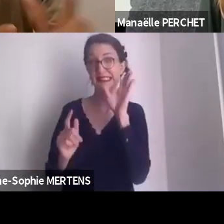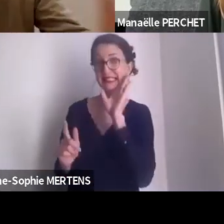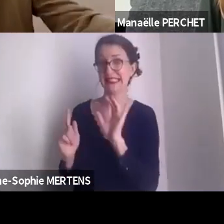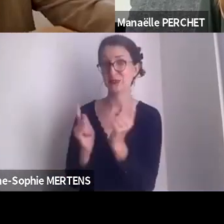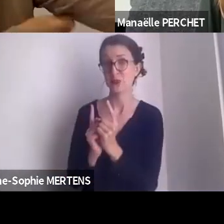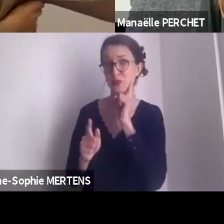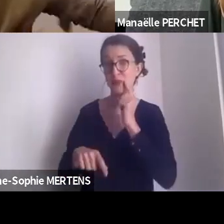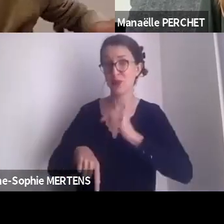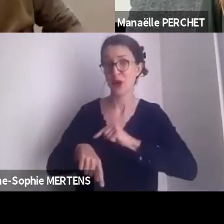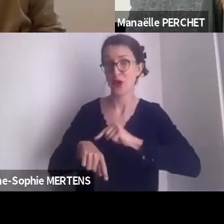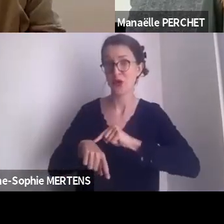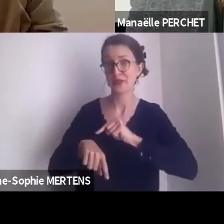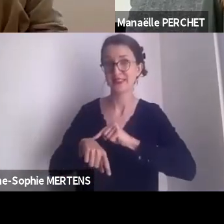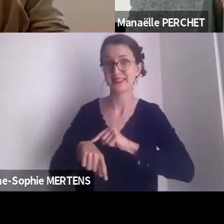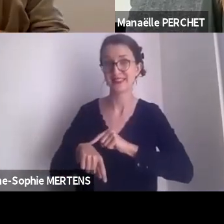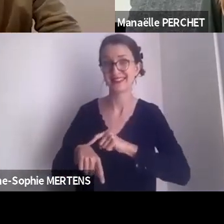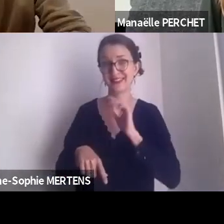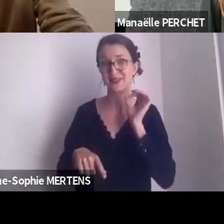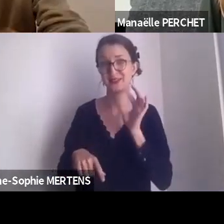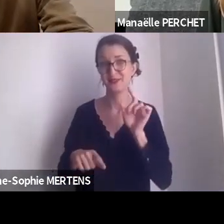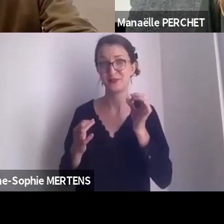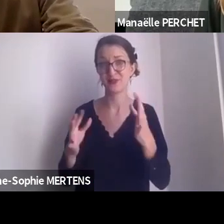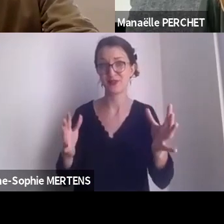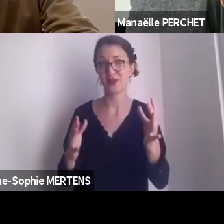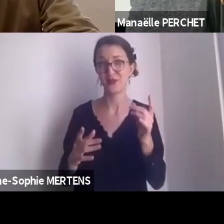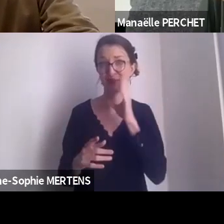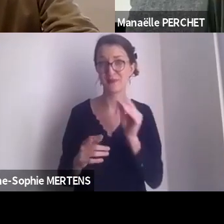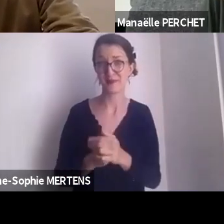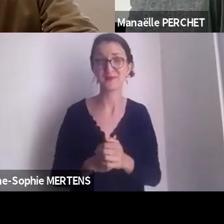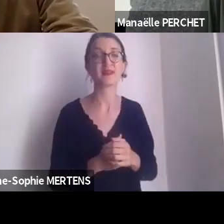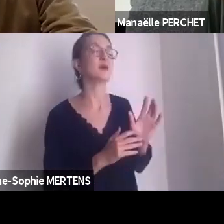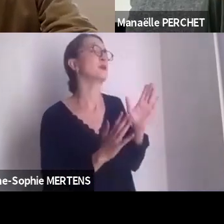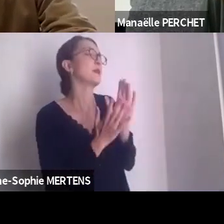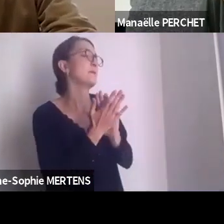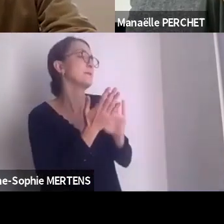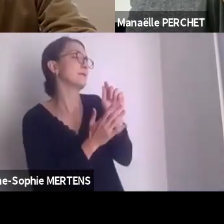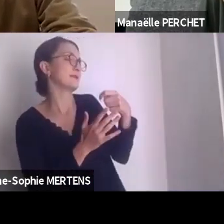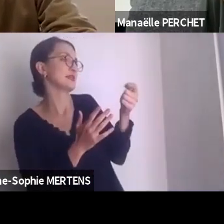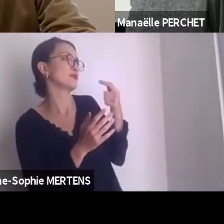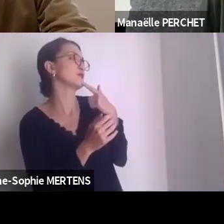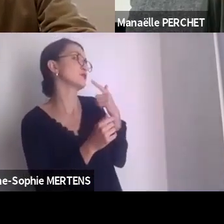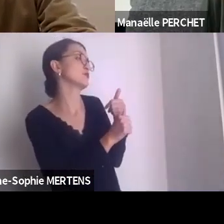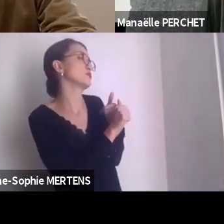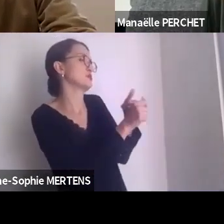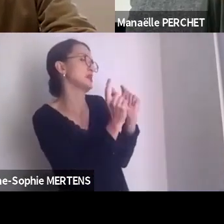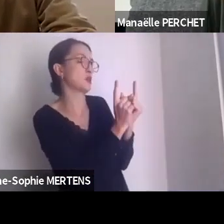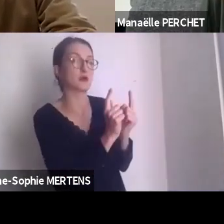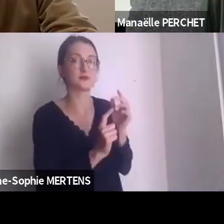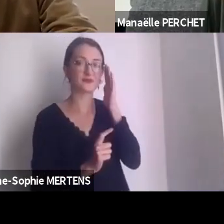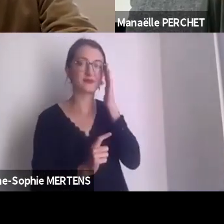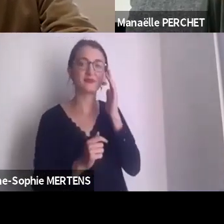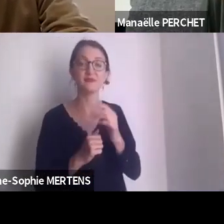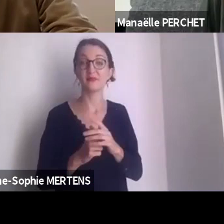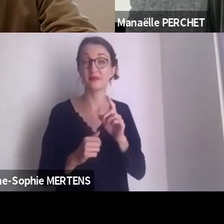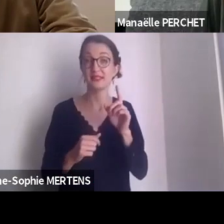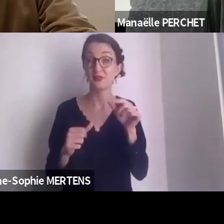Très rapidement, c'est juste... Il faudrait vraiment qu'on ait le temps pour l'interactivité des questions. Bien sûr, c'est juste pour finir la proposition, ouais. C'est de dire qu'en fait, en amenant le produit